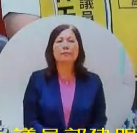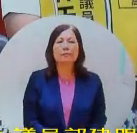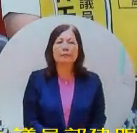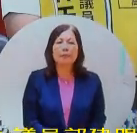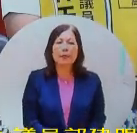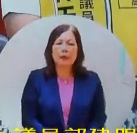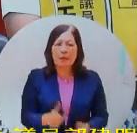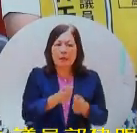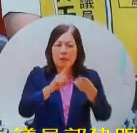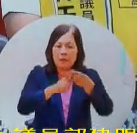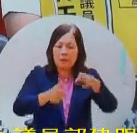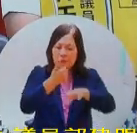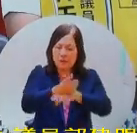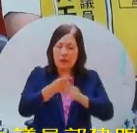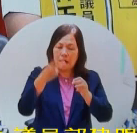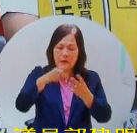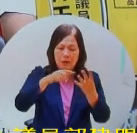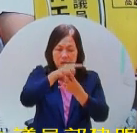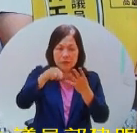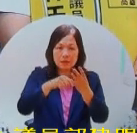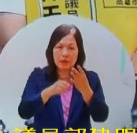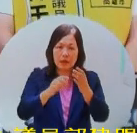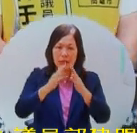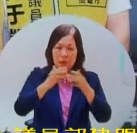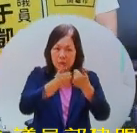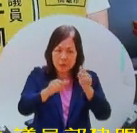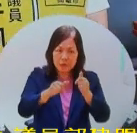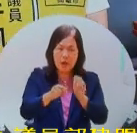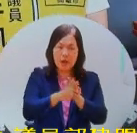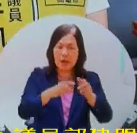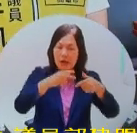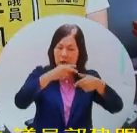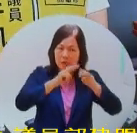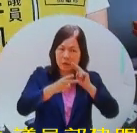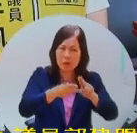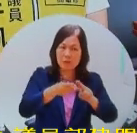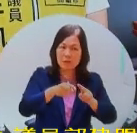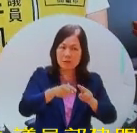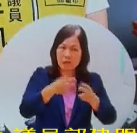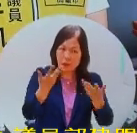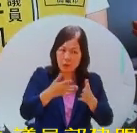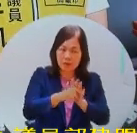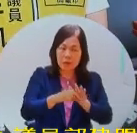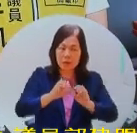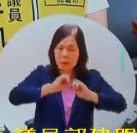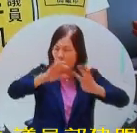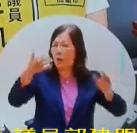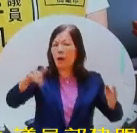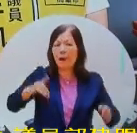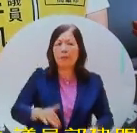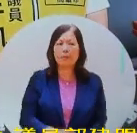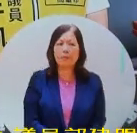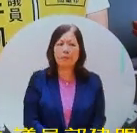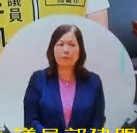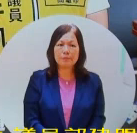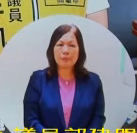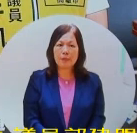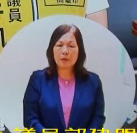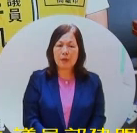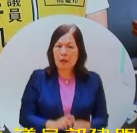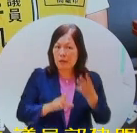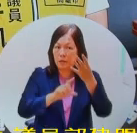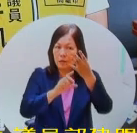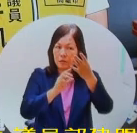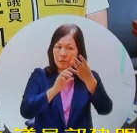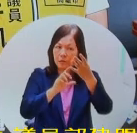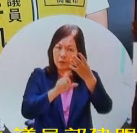谢副议员，这个环保局这个人工场的 ROT 啊，目前是还没有公告。那另外，我们四月中旬已